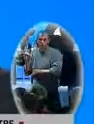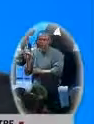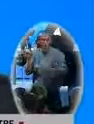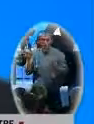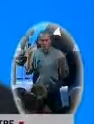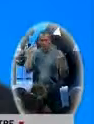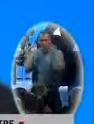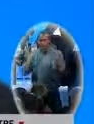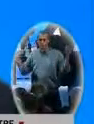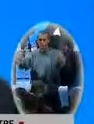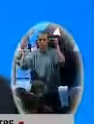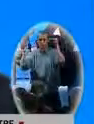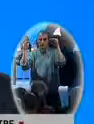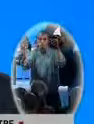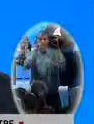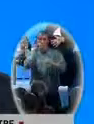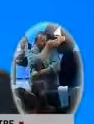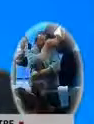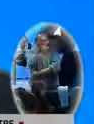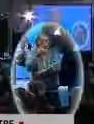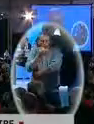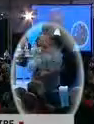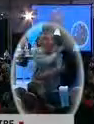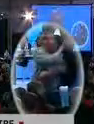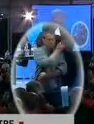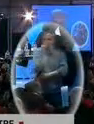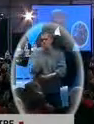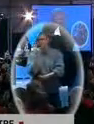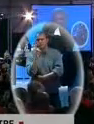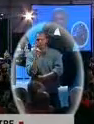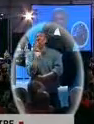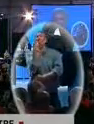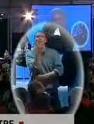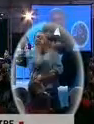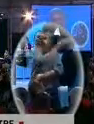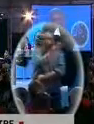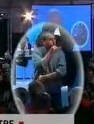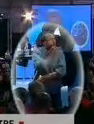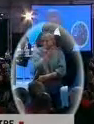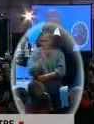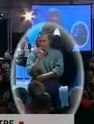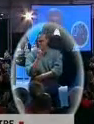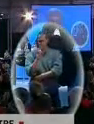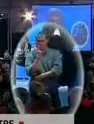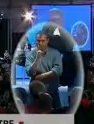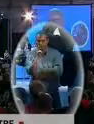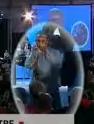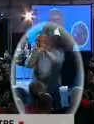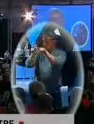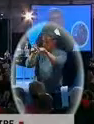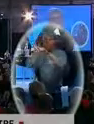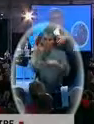nationale par l'introduction d'une dose de proportionnel. On retrouve ici notre principe de